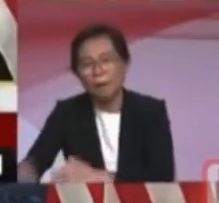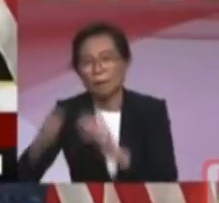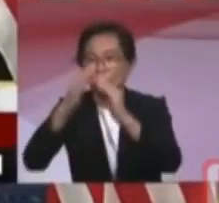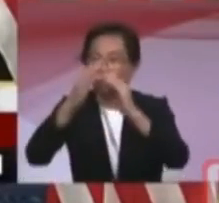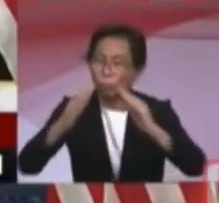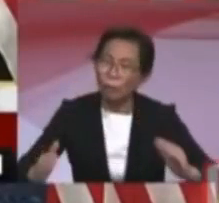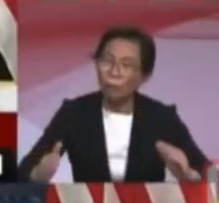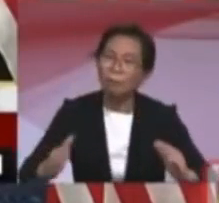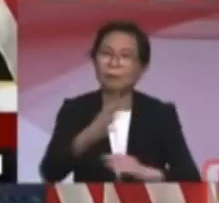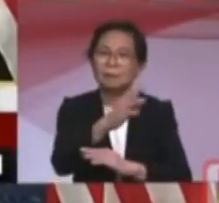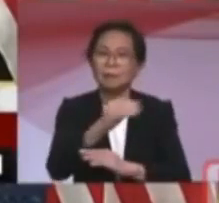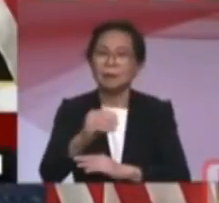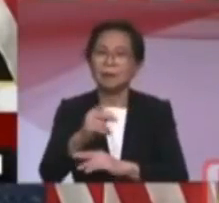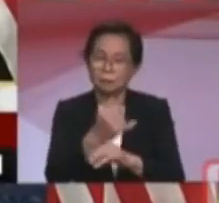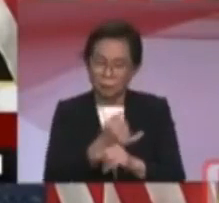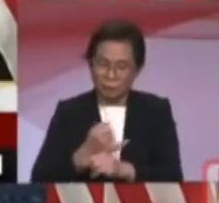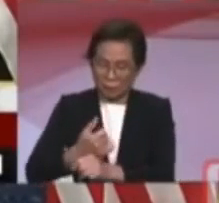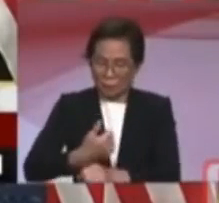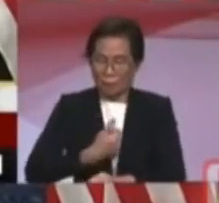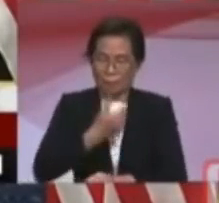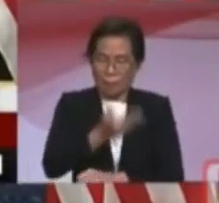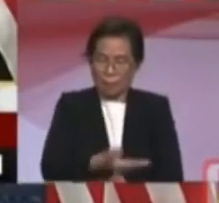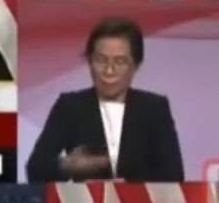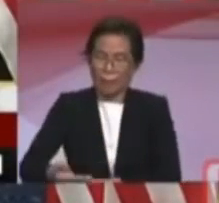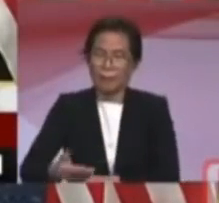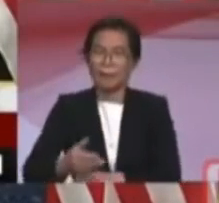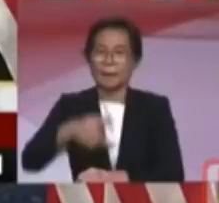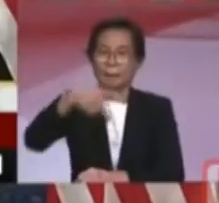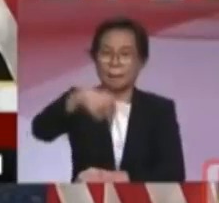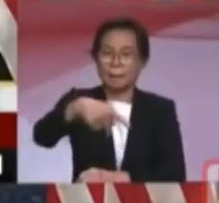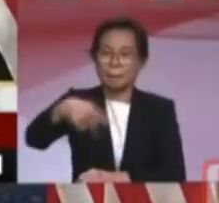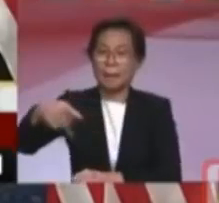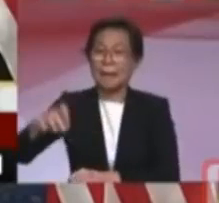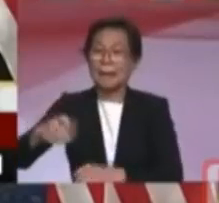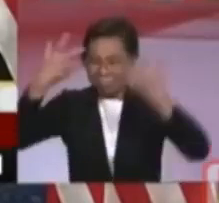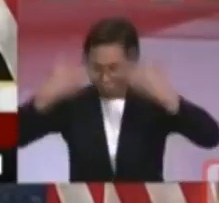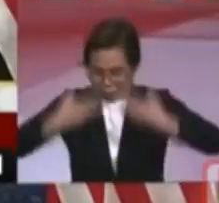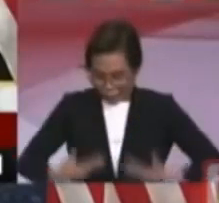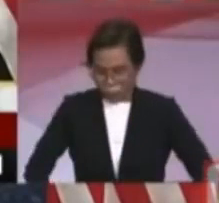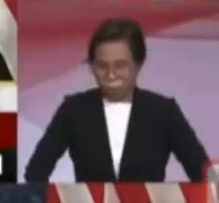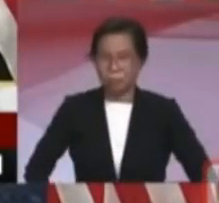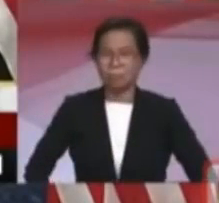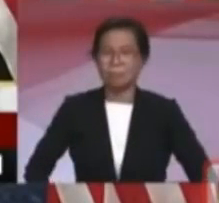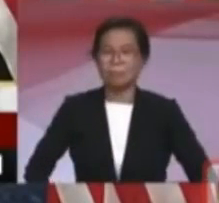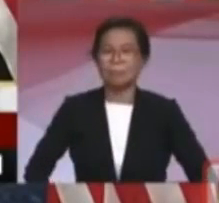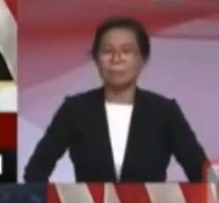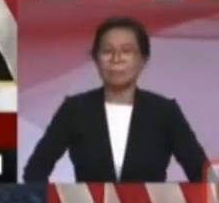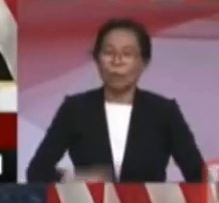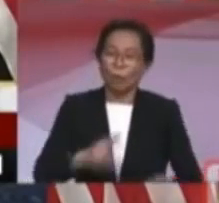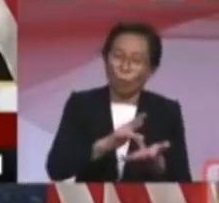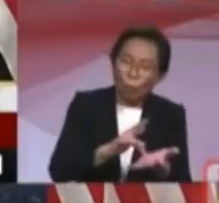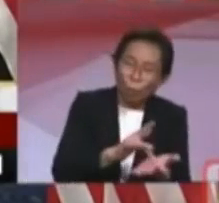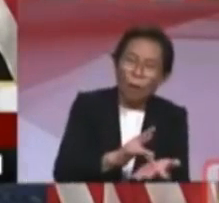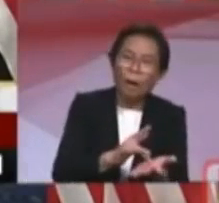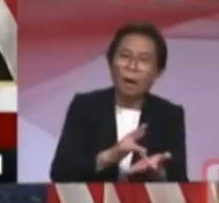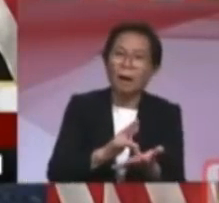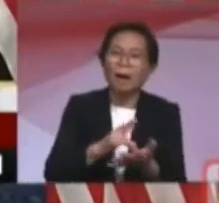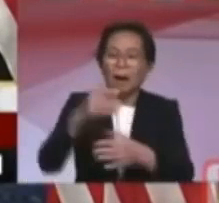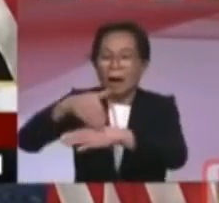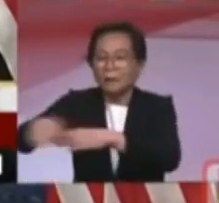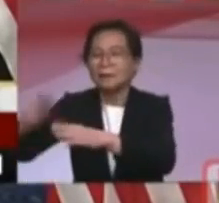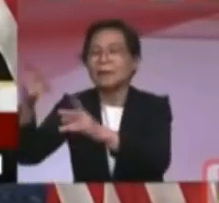rumah setiap penjagaan diri kelengkapan pipi peranti perubatan ubatan pada petugas